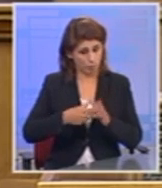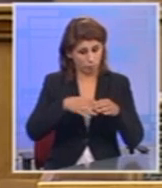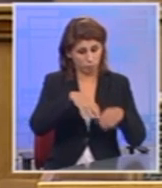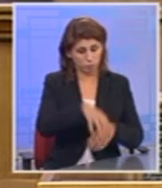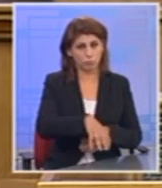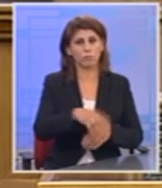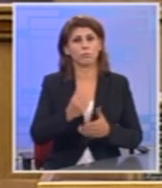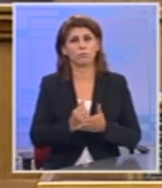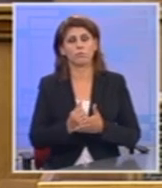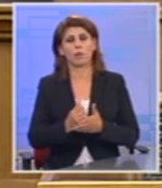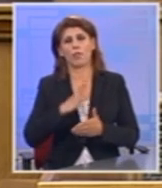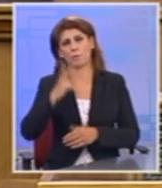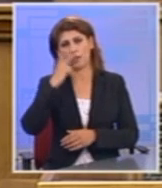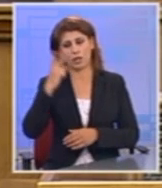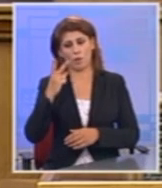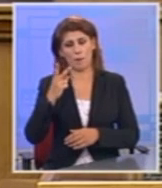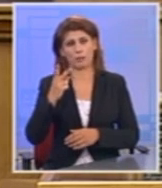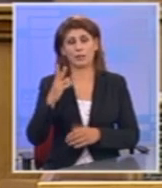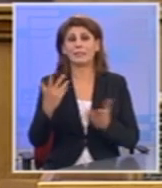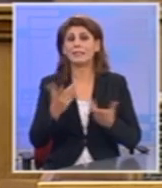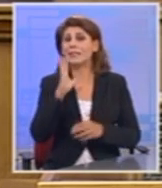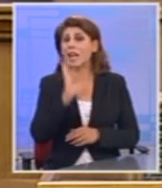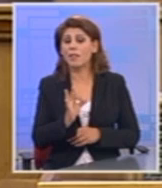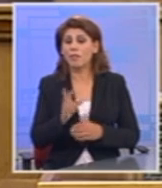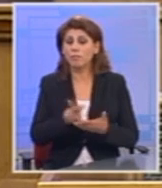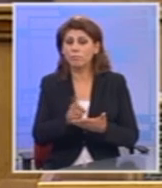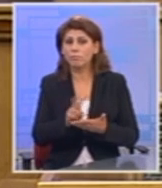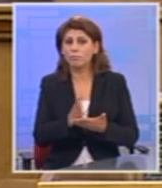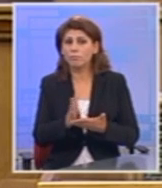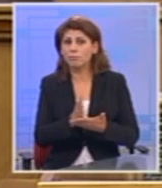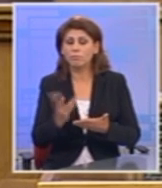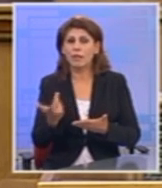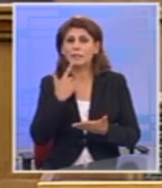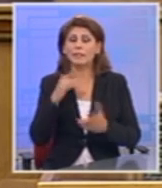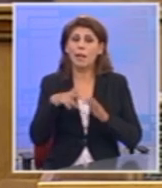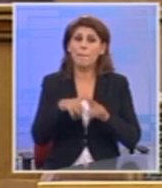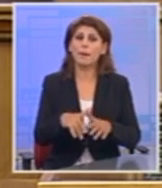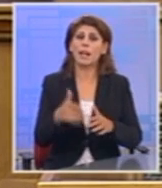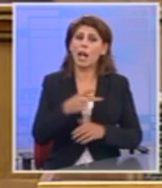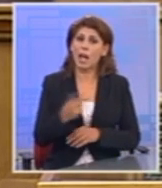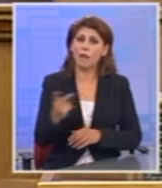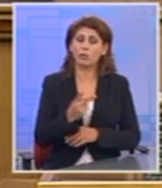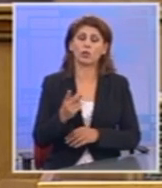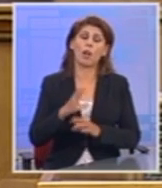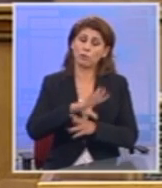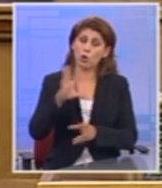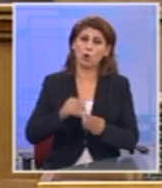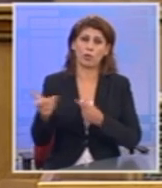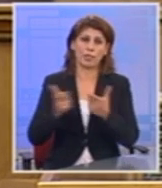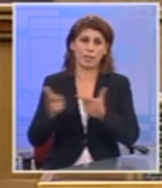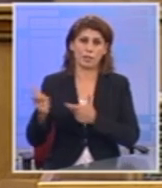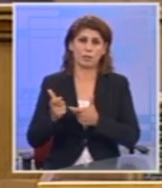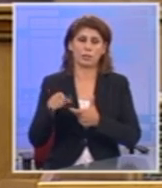πλευράς ανθρωπινων δικαιωμάτων ποια είναι λοιπόν η αλήθεια σχετικά με τις επιπτώσεις αυτών των δανειακών συμβάσεων και των